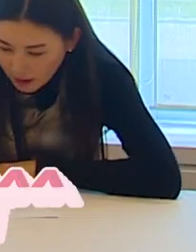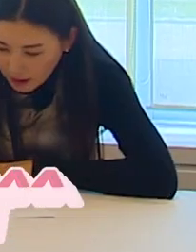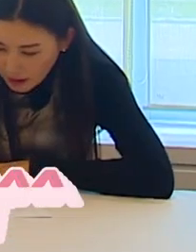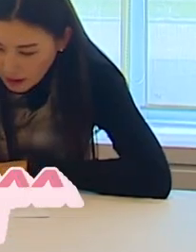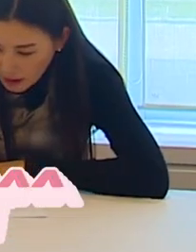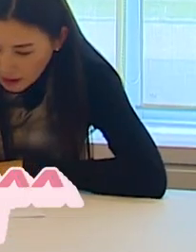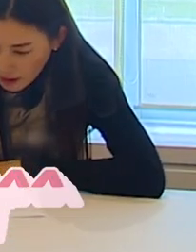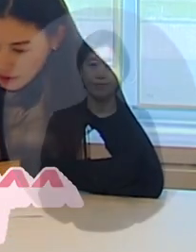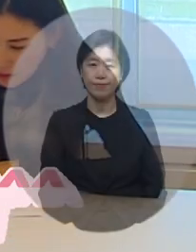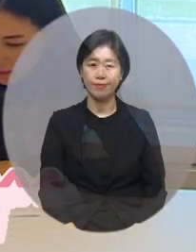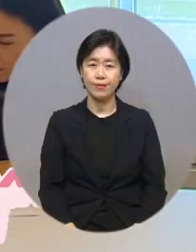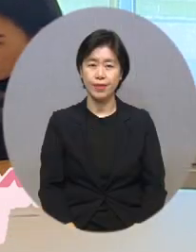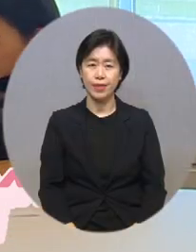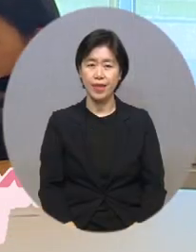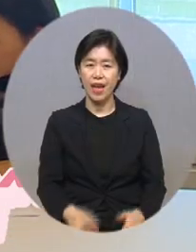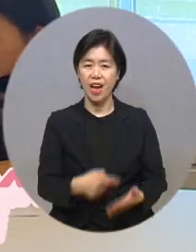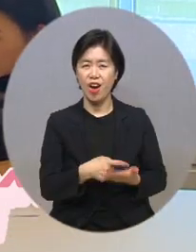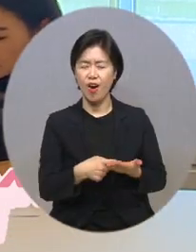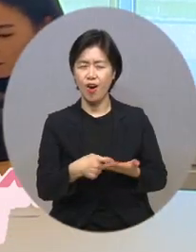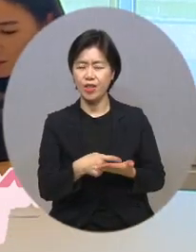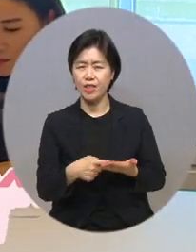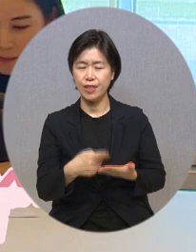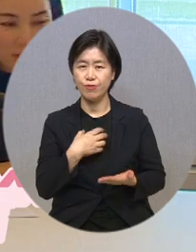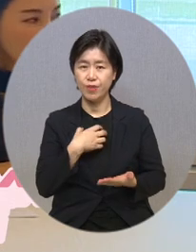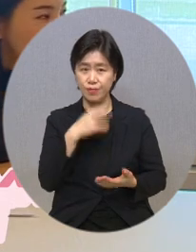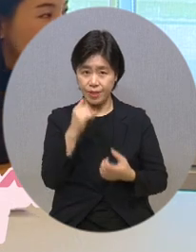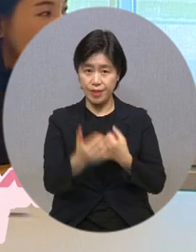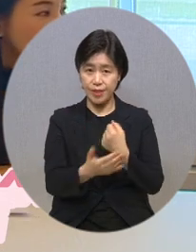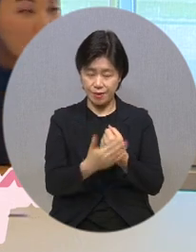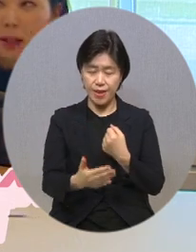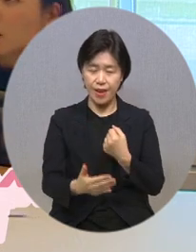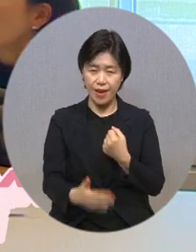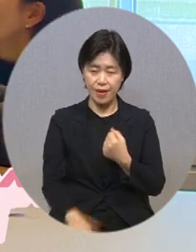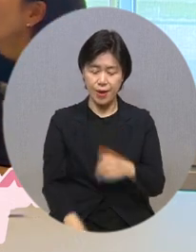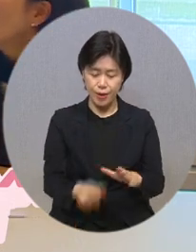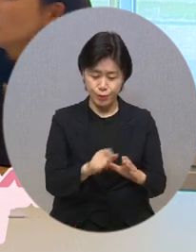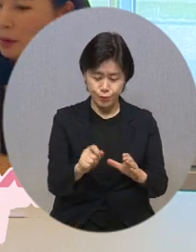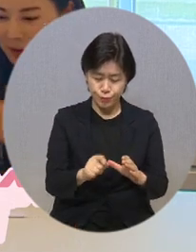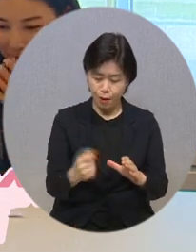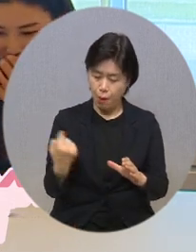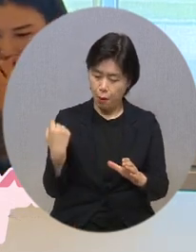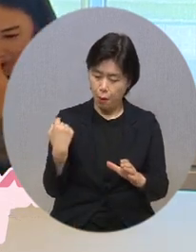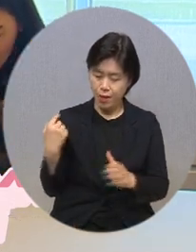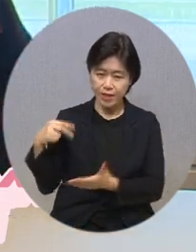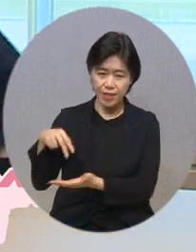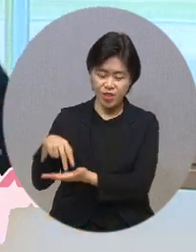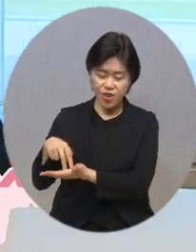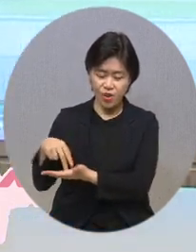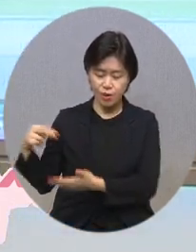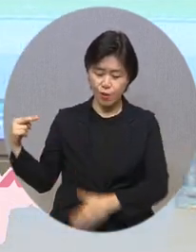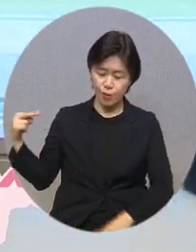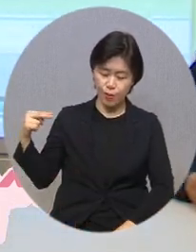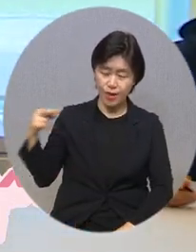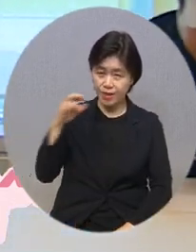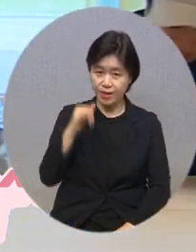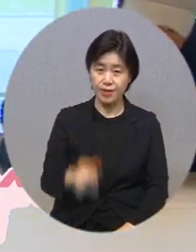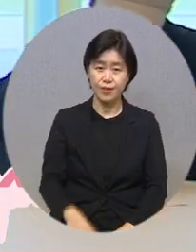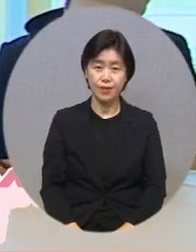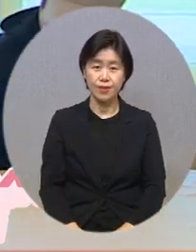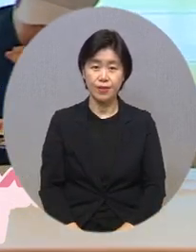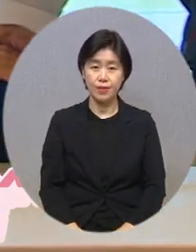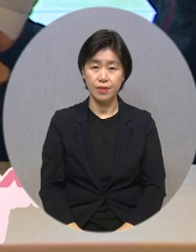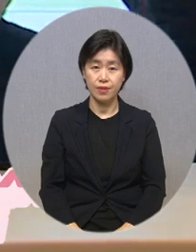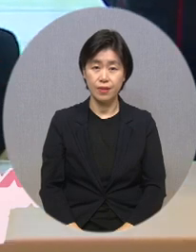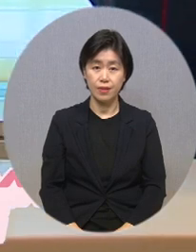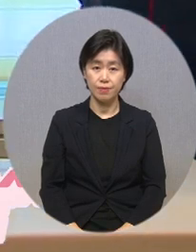자, 컨닝의 위험성이 있기 때문에 뒤에서 보는 거예요? 네, 뒤에서 다 보고 계십니다. 근데 컨닝할